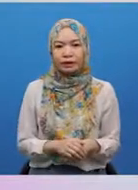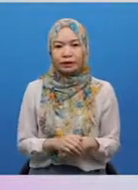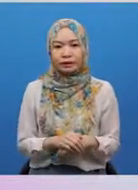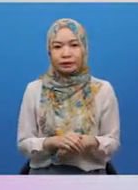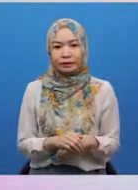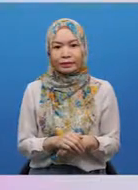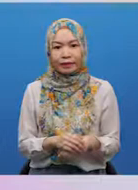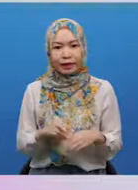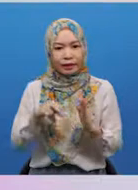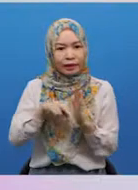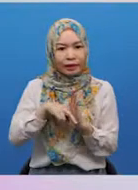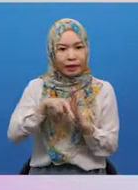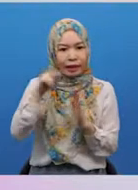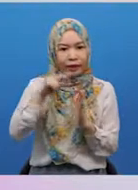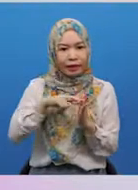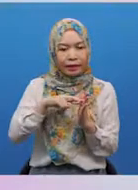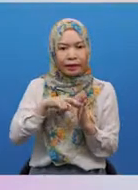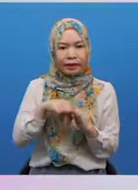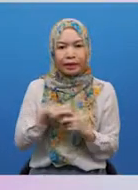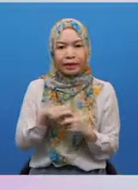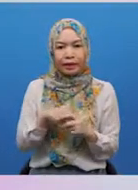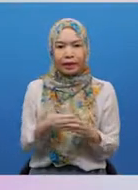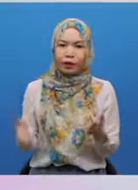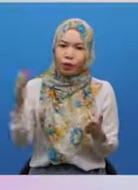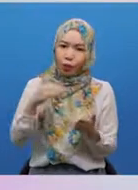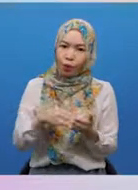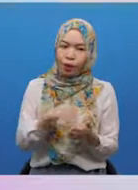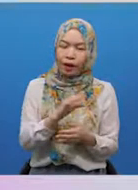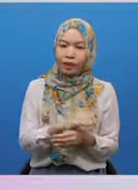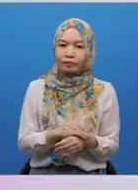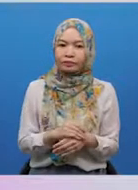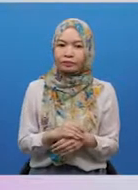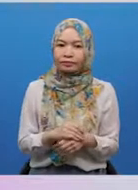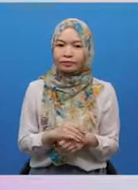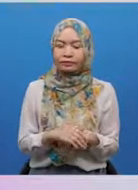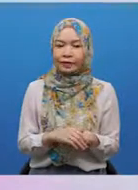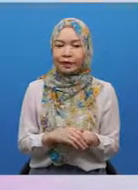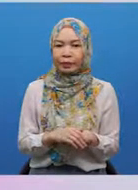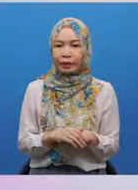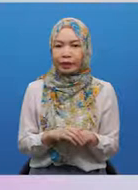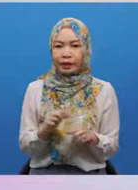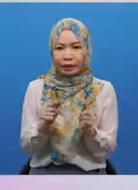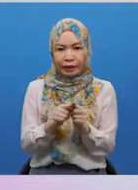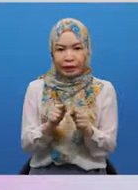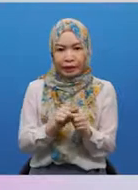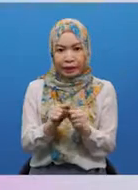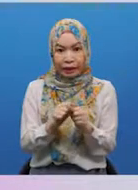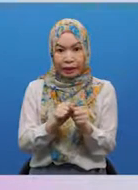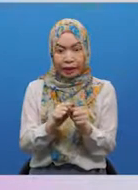bahasa naik, bahasa berulang, bahasa menggiat, bahasa merajuk, bahasa